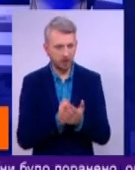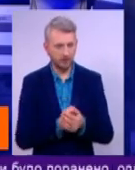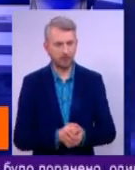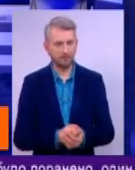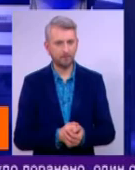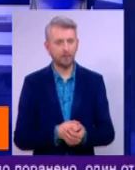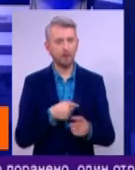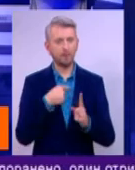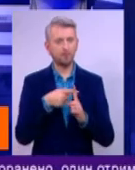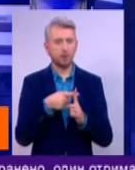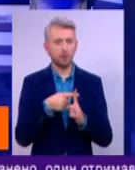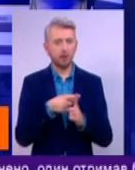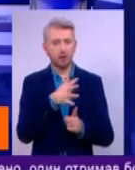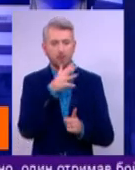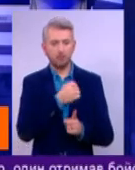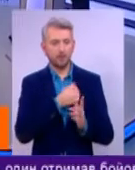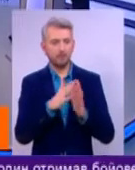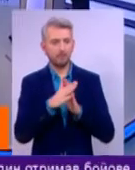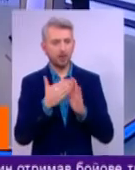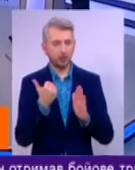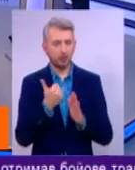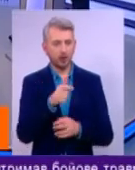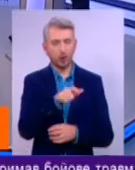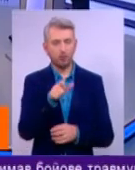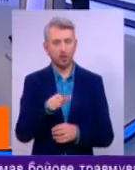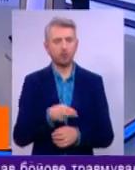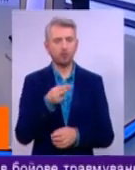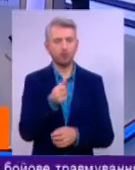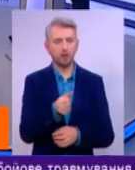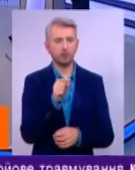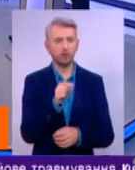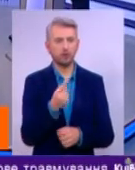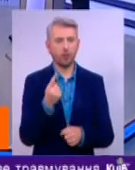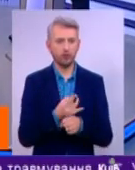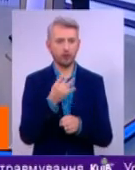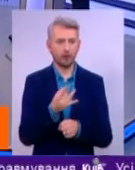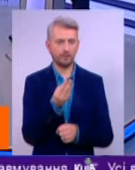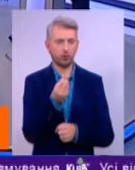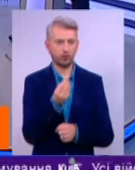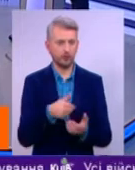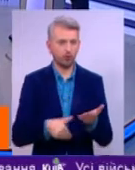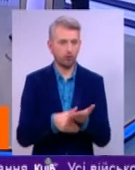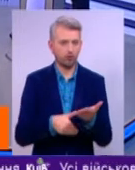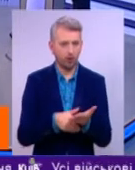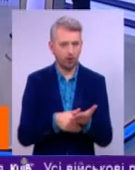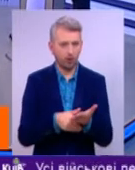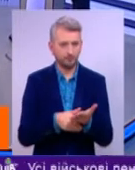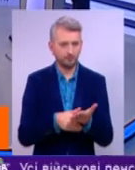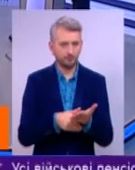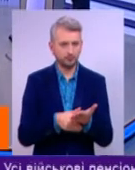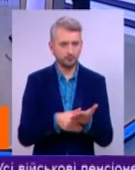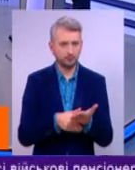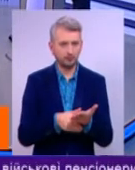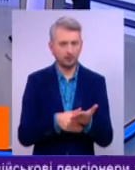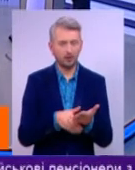цього, при призові громадян виплачується їм одноразова грошова допомога. Ну,